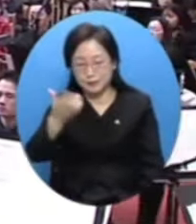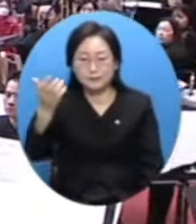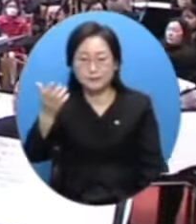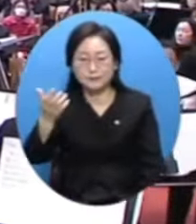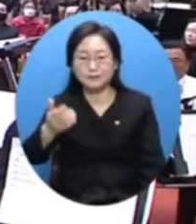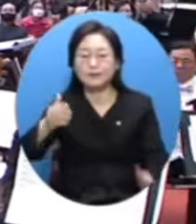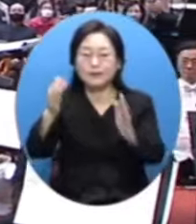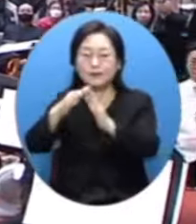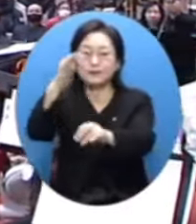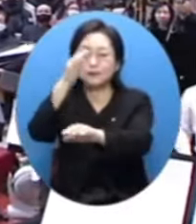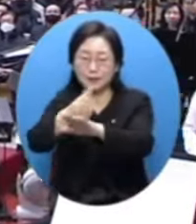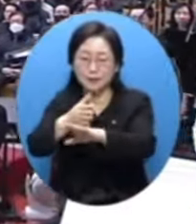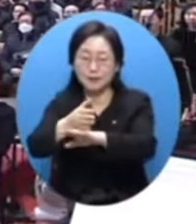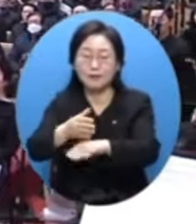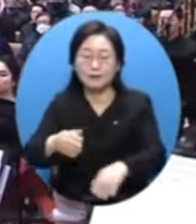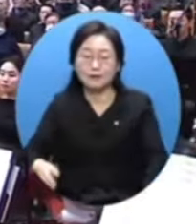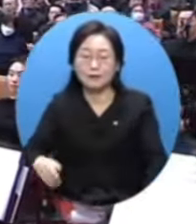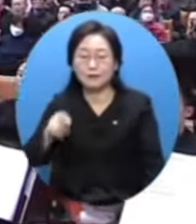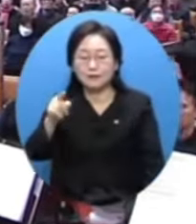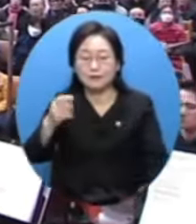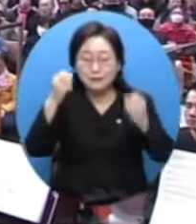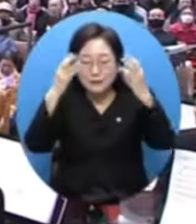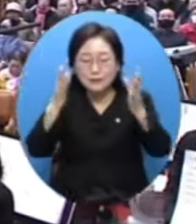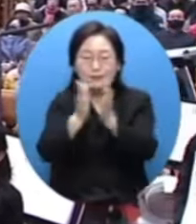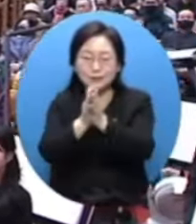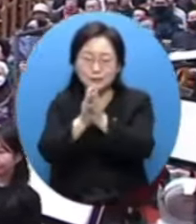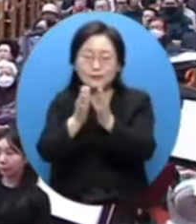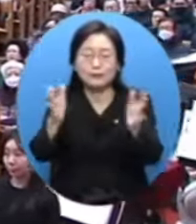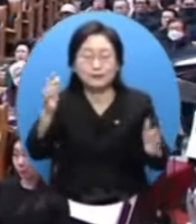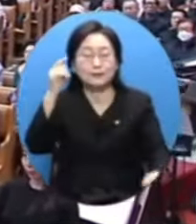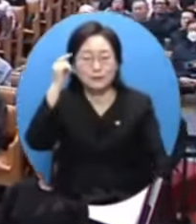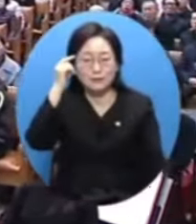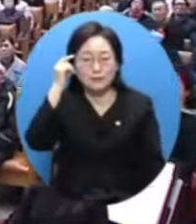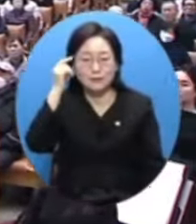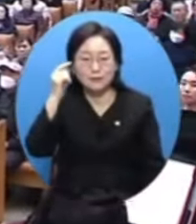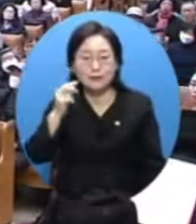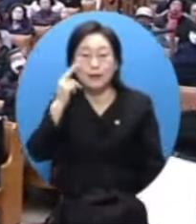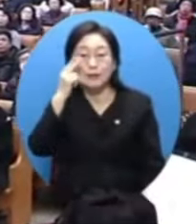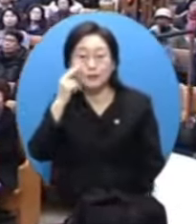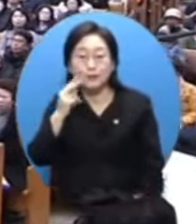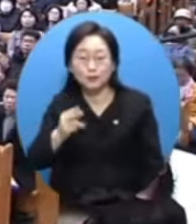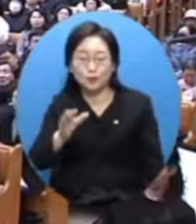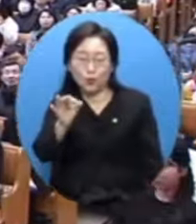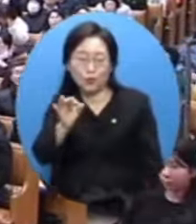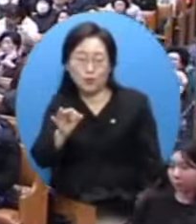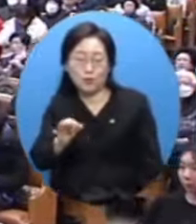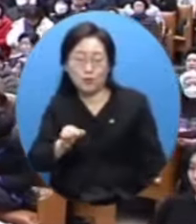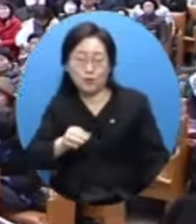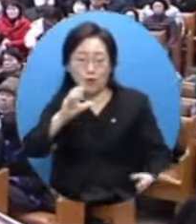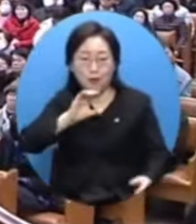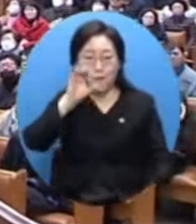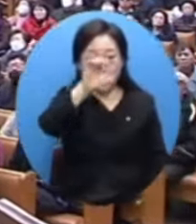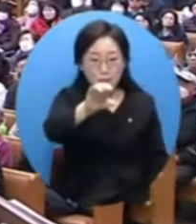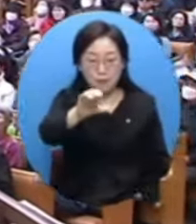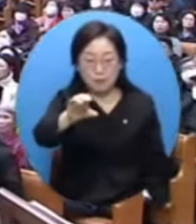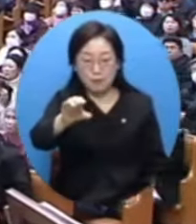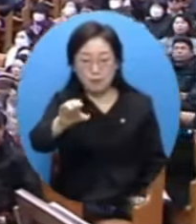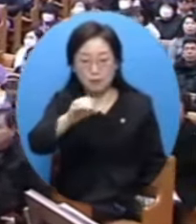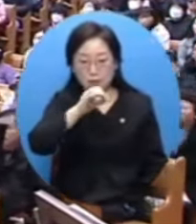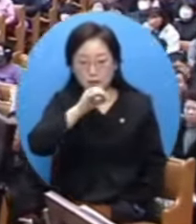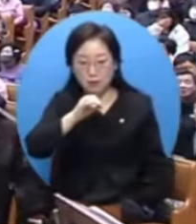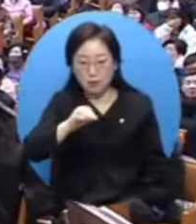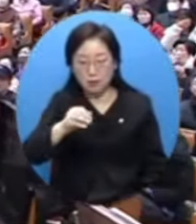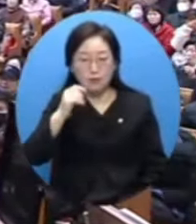집을 사고 거기서 좀 새로 정착해야 되겠다. 미국에 거금을 송금했는데 그 돈이 하루아침에